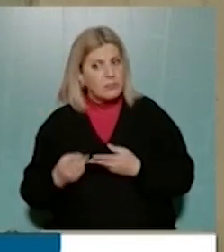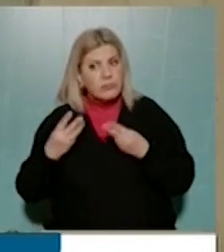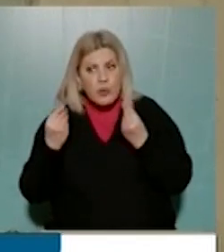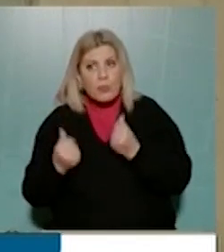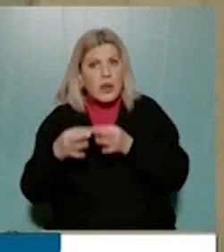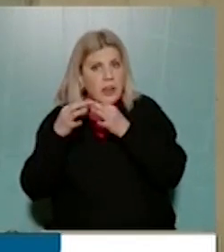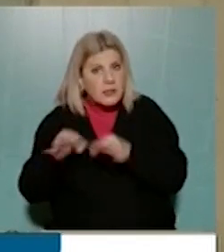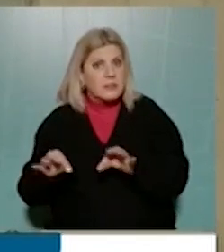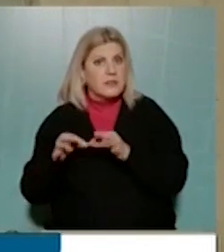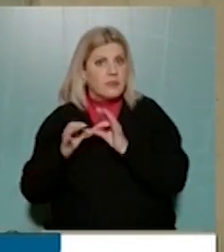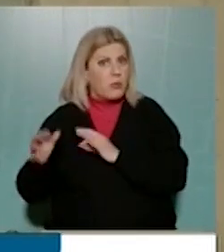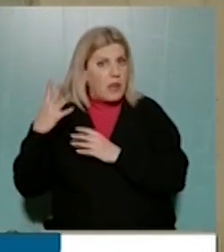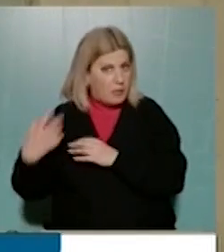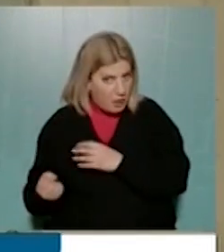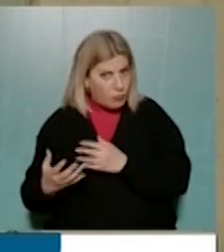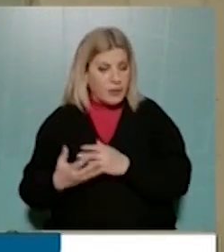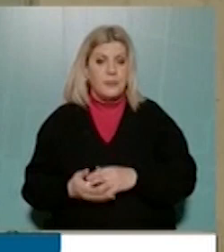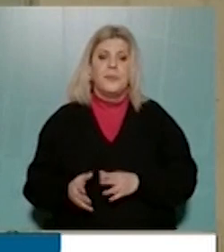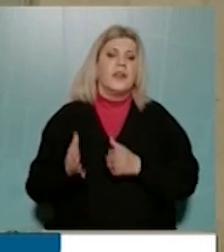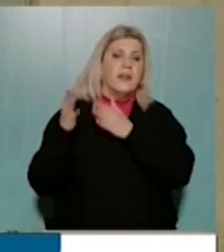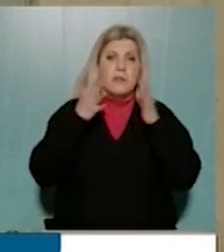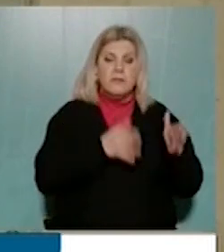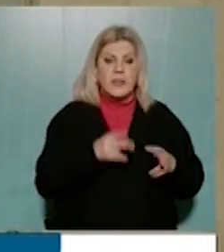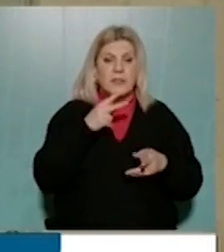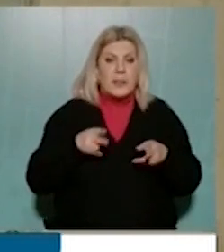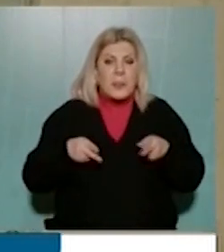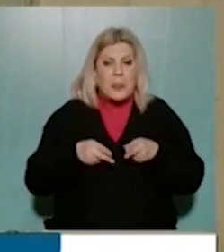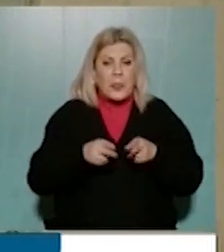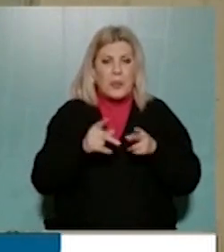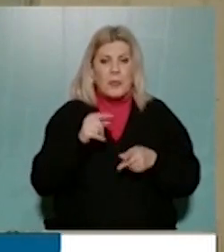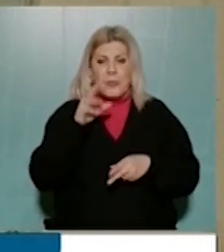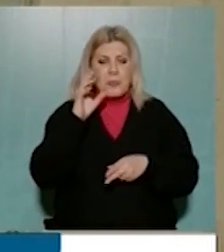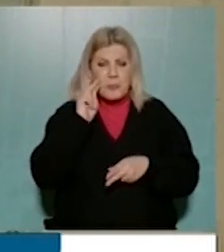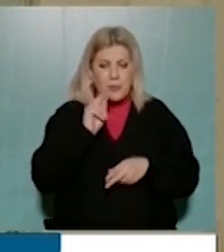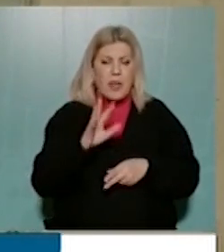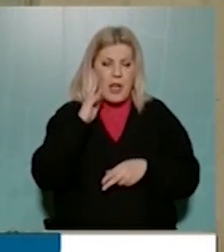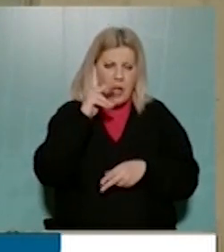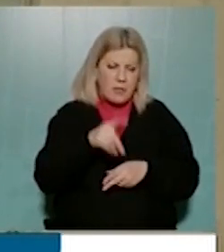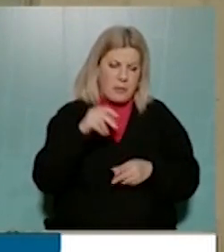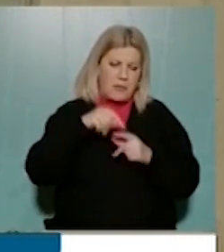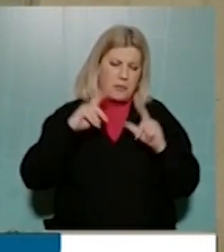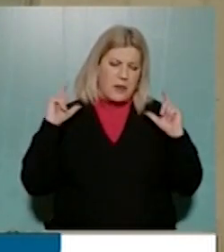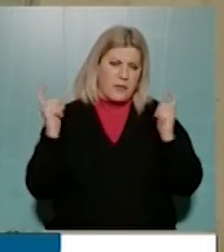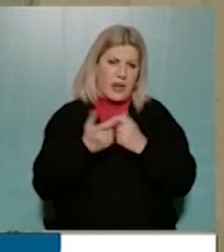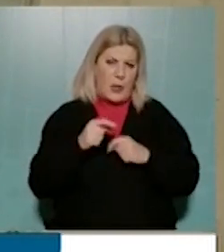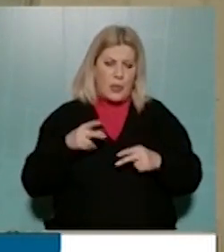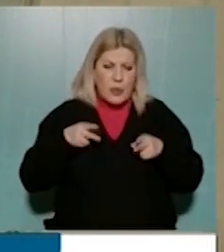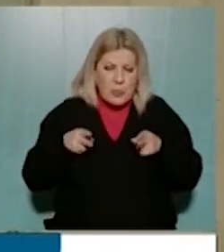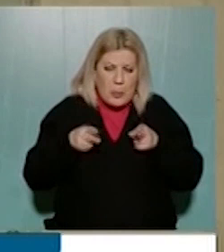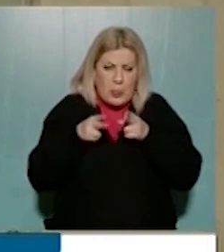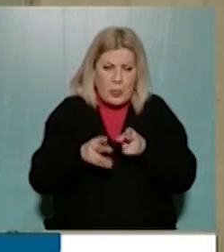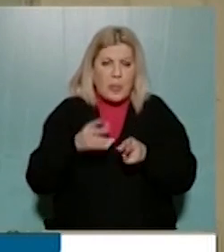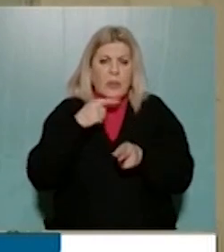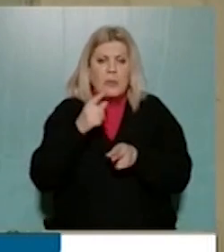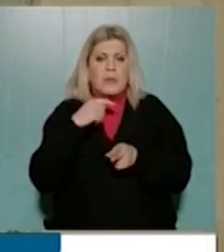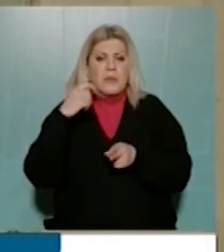κάποια λύση δείτε λίγο τις στενές λωρίδες που υπάρχει πού τα βλέπουμε κάθε μέρα μέσα στον περιφερειακό δεν επιτρέπουν